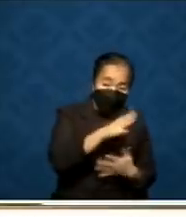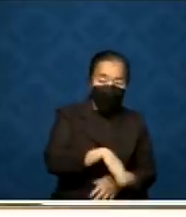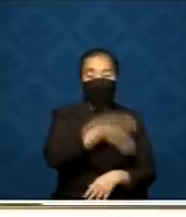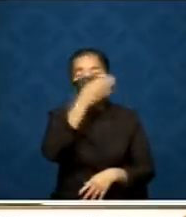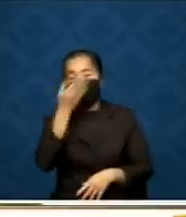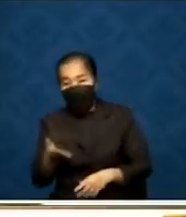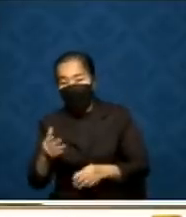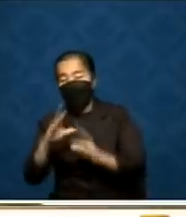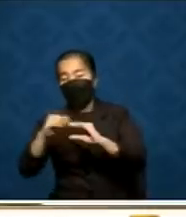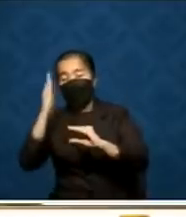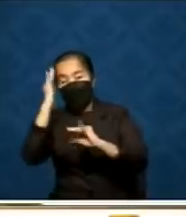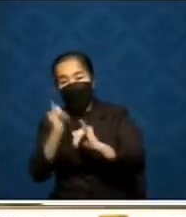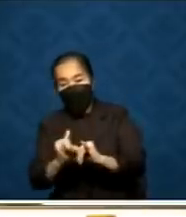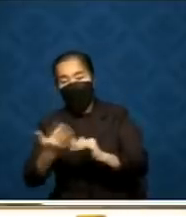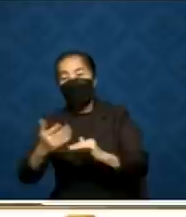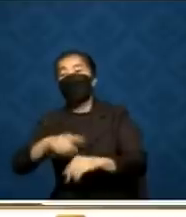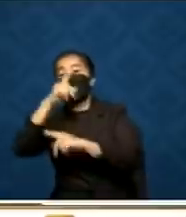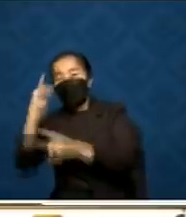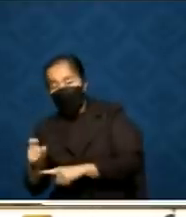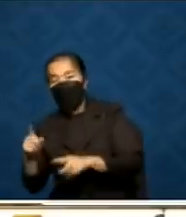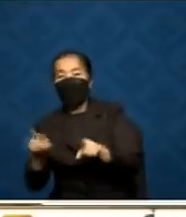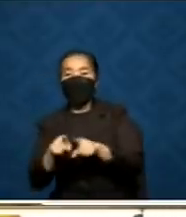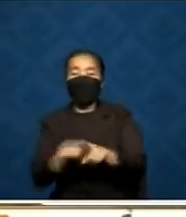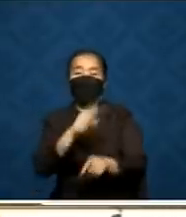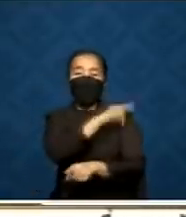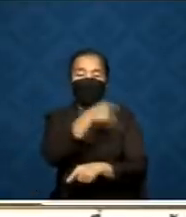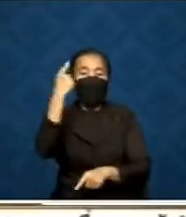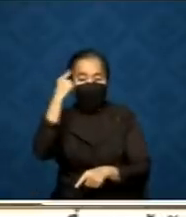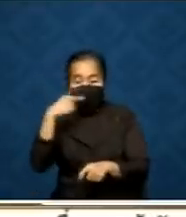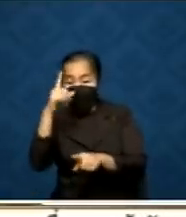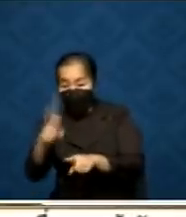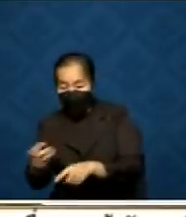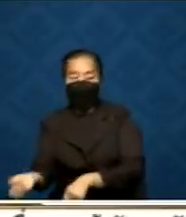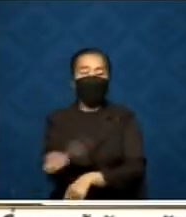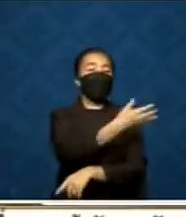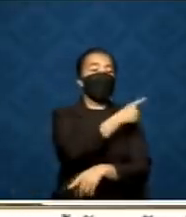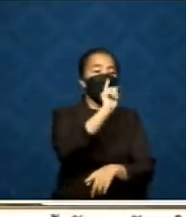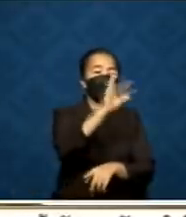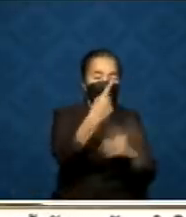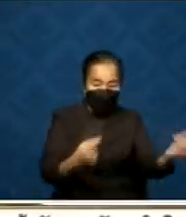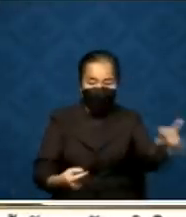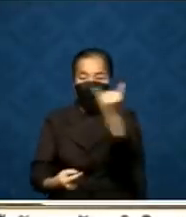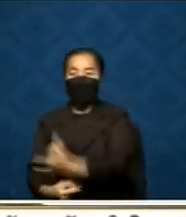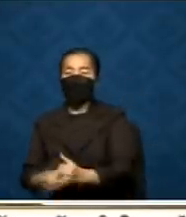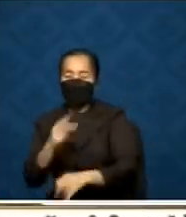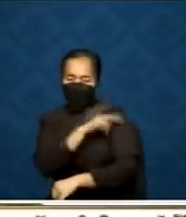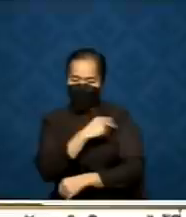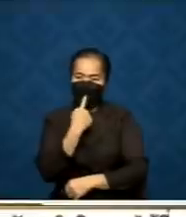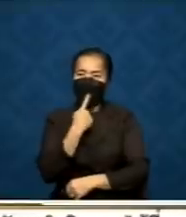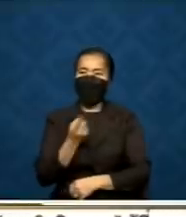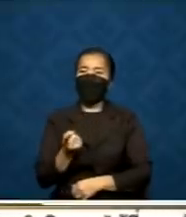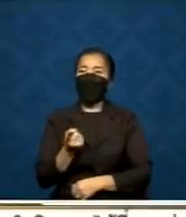หมอจะเอาใครอยู่เอาใครไปอ่ะว่าจริงไหมครับผมพูดเกินไปไม่นี่ก็หมอพูดเอง